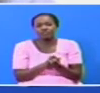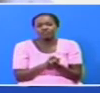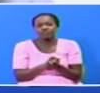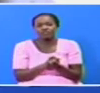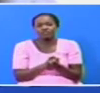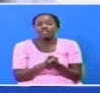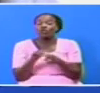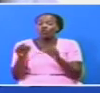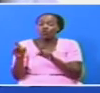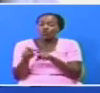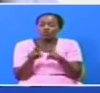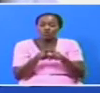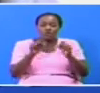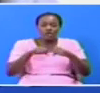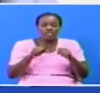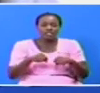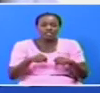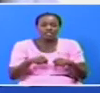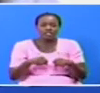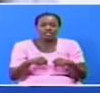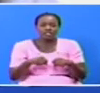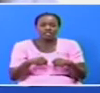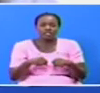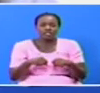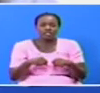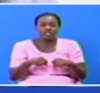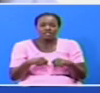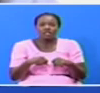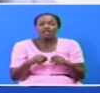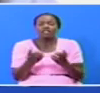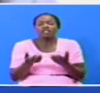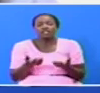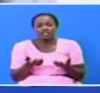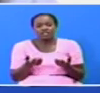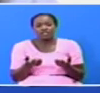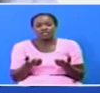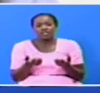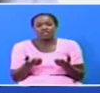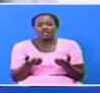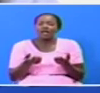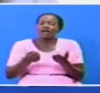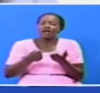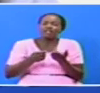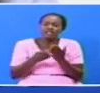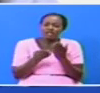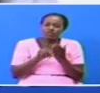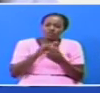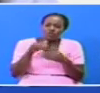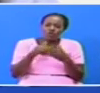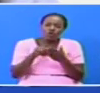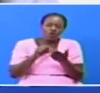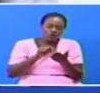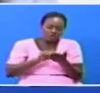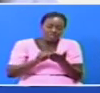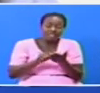We have also agreed as a way forward, we need to write the names of all those who have not collected their